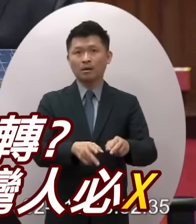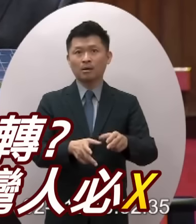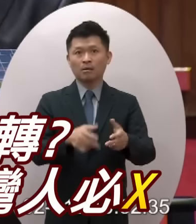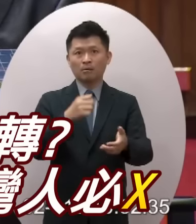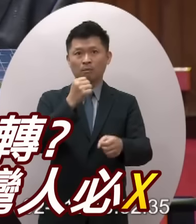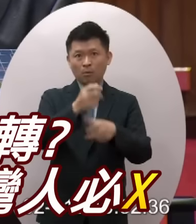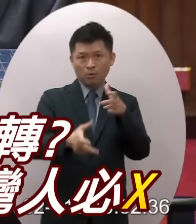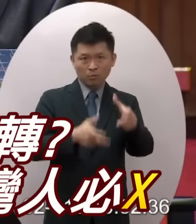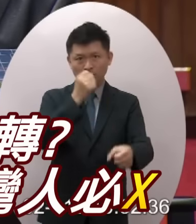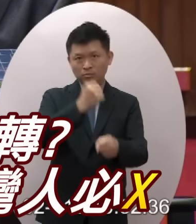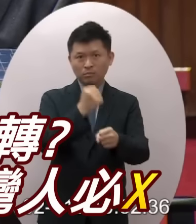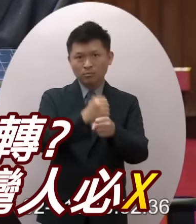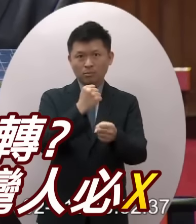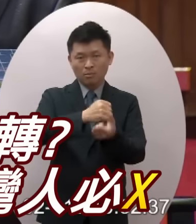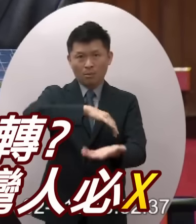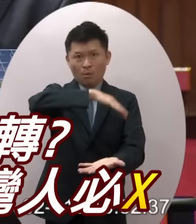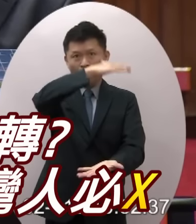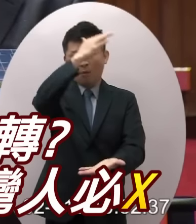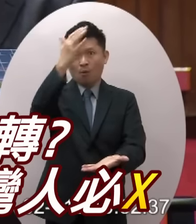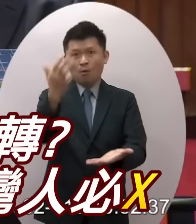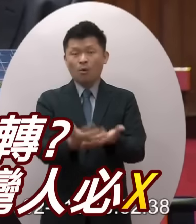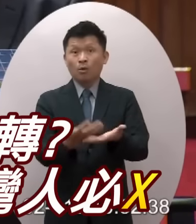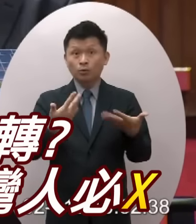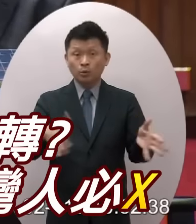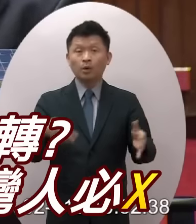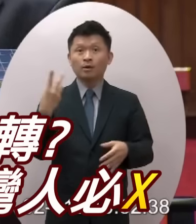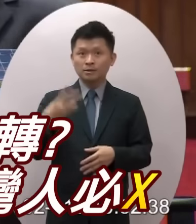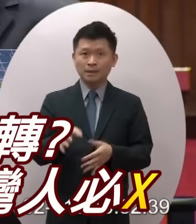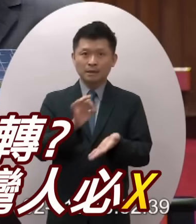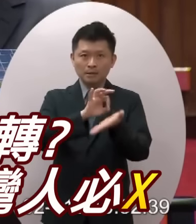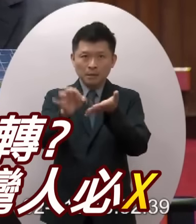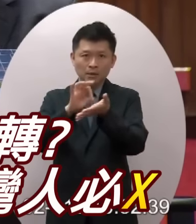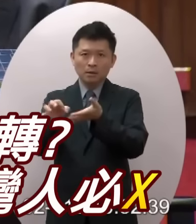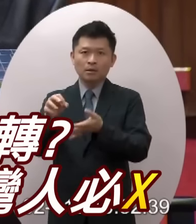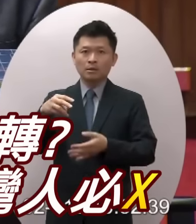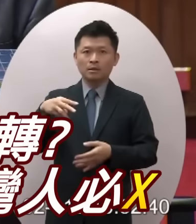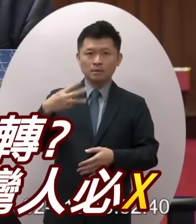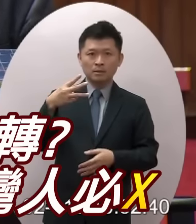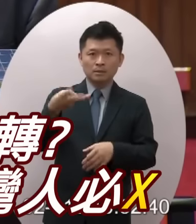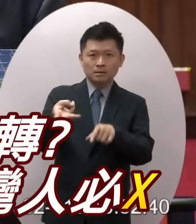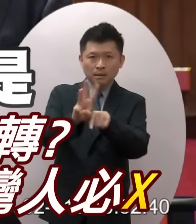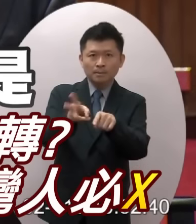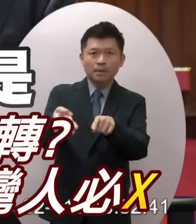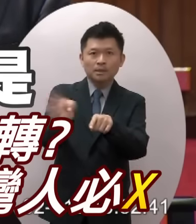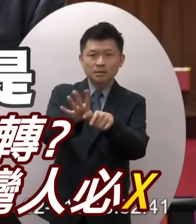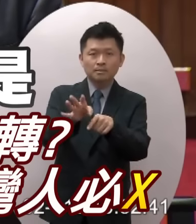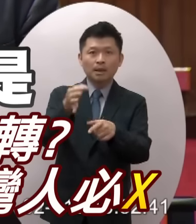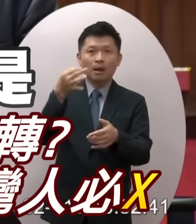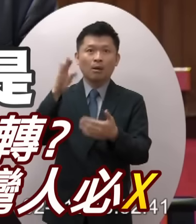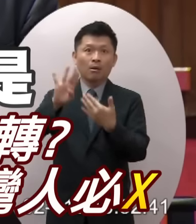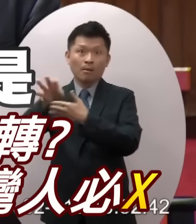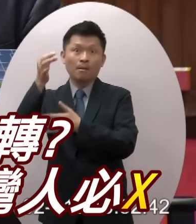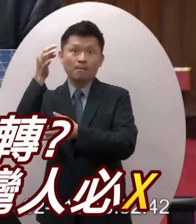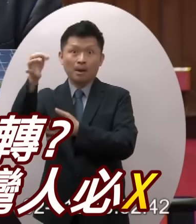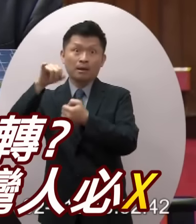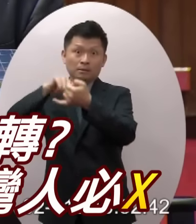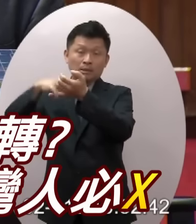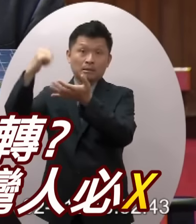大，哦，你即马阁开3-4倍钱去外口进口。你